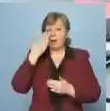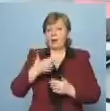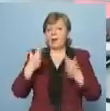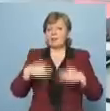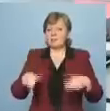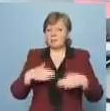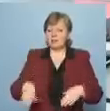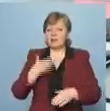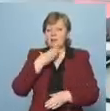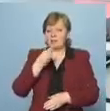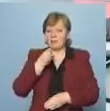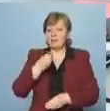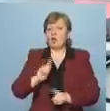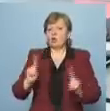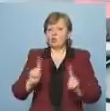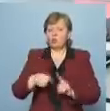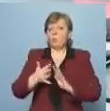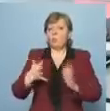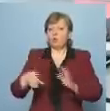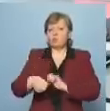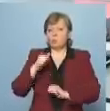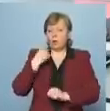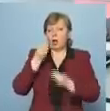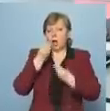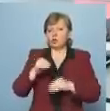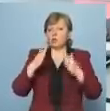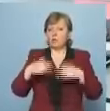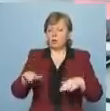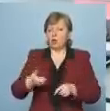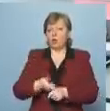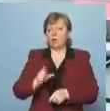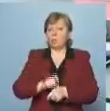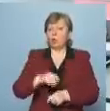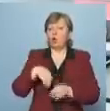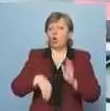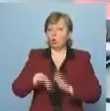раза больше, чем в прошлом году. И качество елей, говорят специалисты, нынче намного лучше.